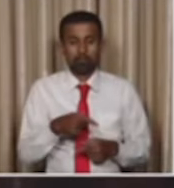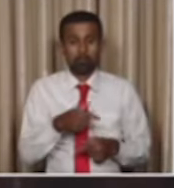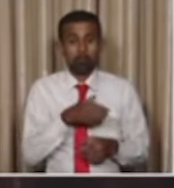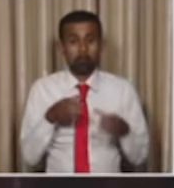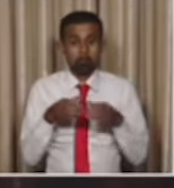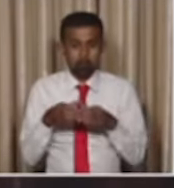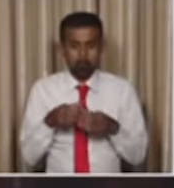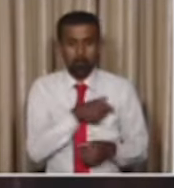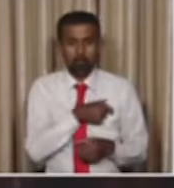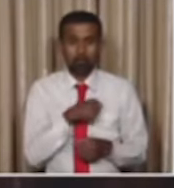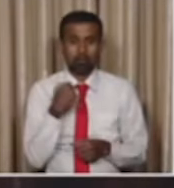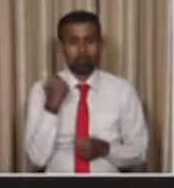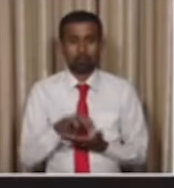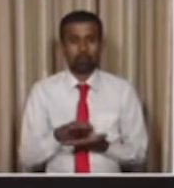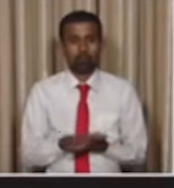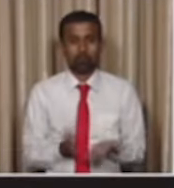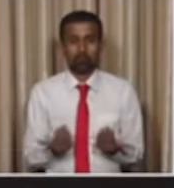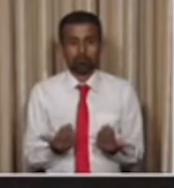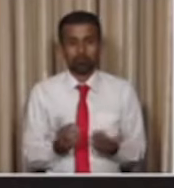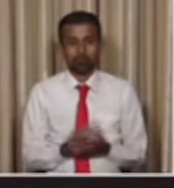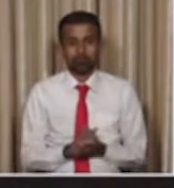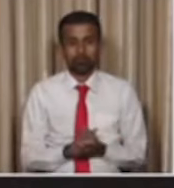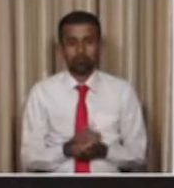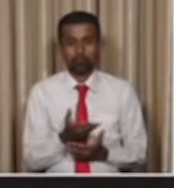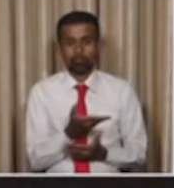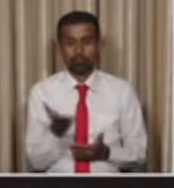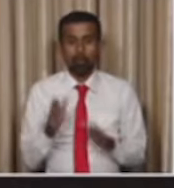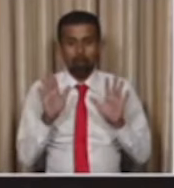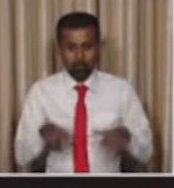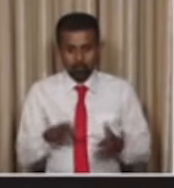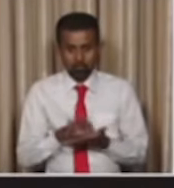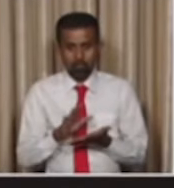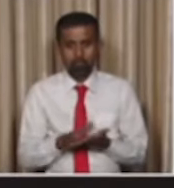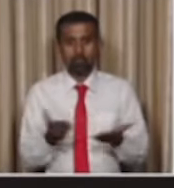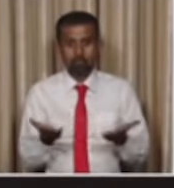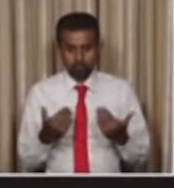වරුන්ගේ රැස්වීමක තීරණය කරන්න කියලා. සභානායකතුමා අවසන් තීරණයක් කරන්න.